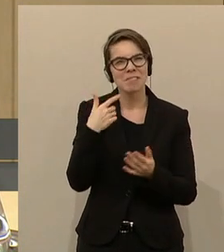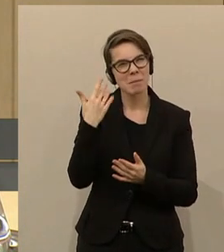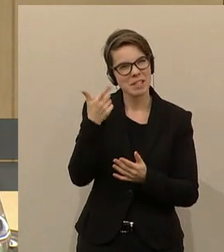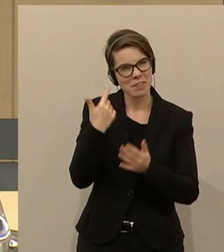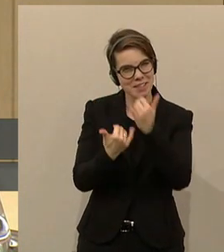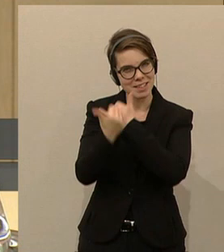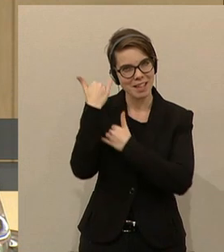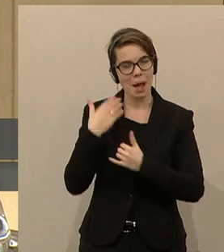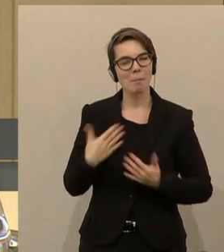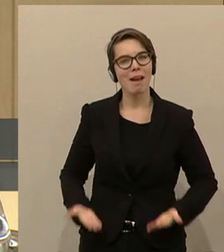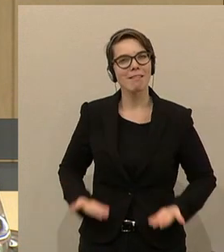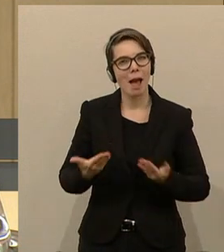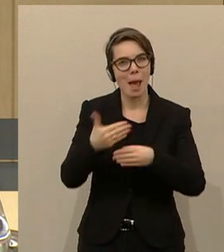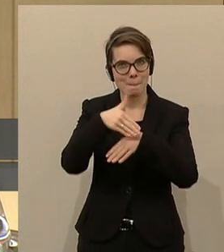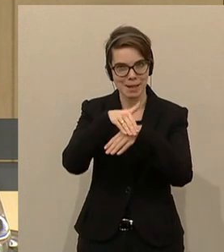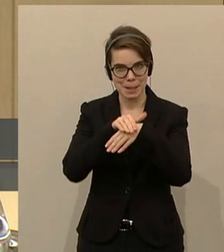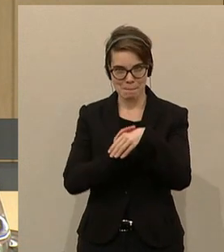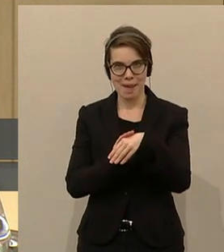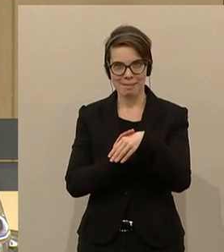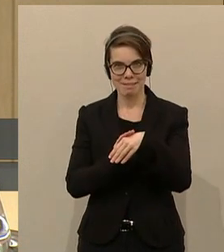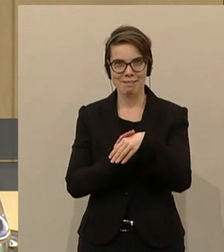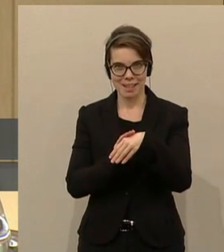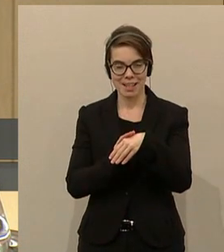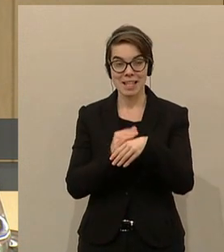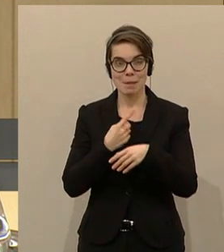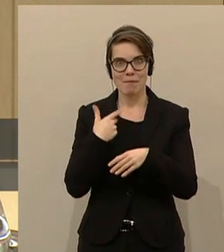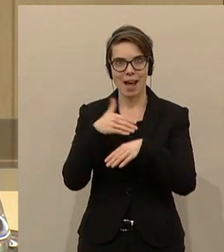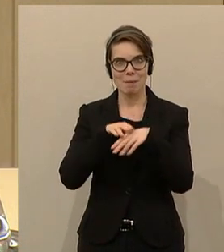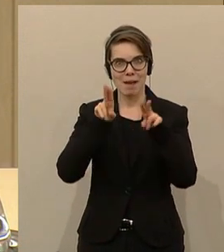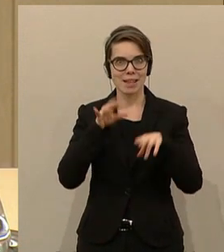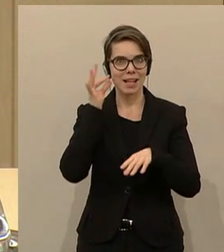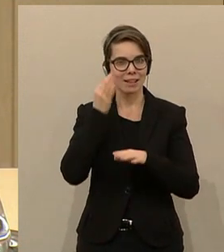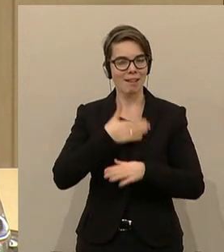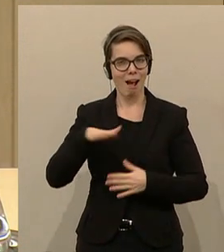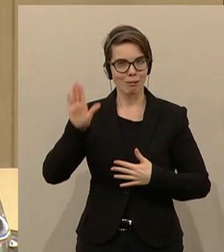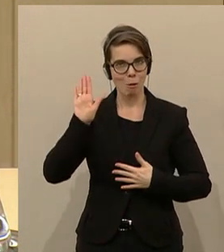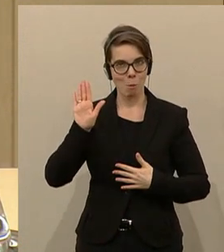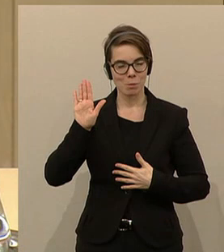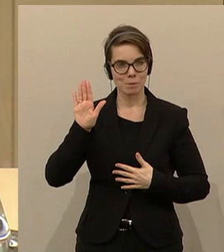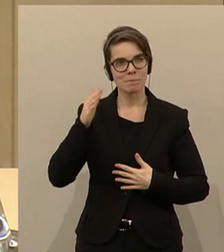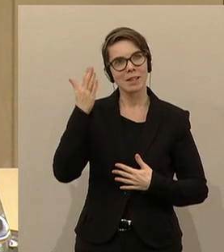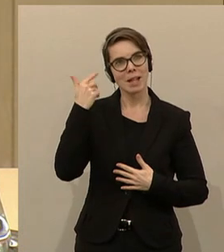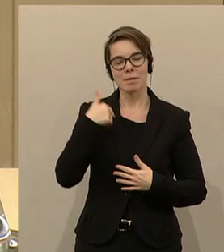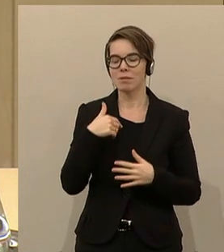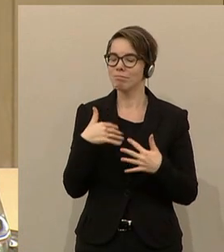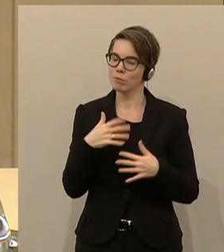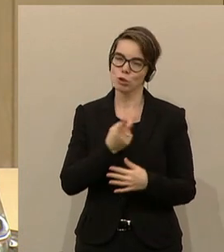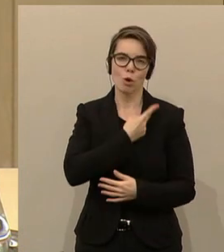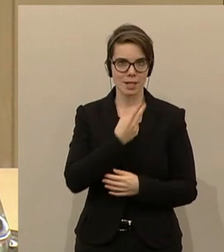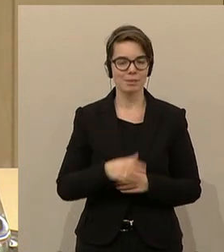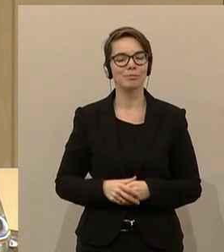meiner Heimatgemeinde Bürg-Pautenfels als Gemeinderätin angelobt wurde, war ich voller Stolz.